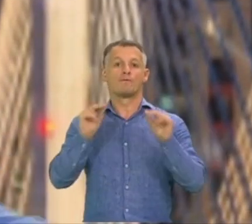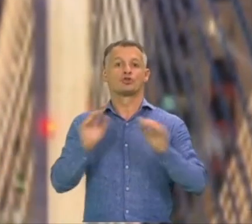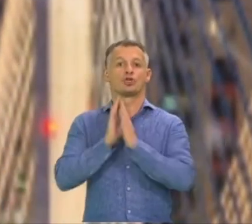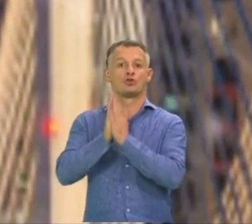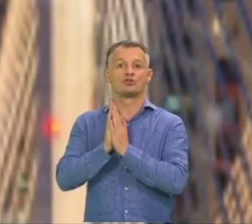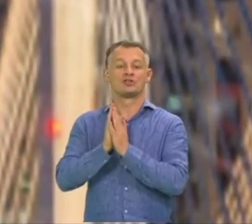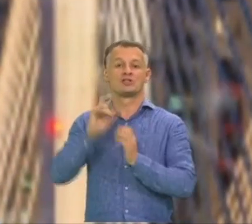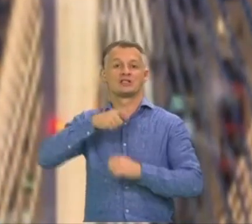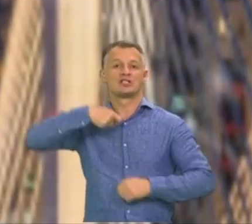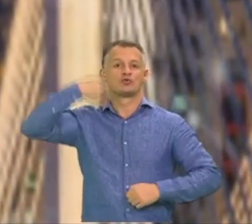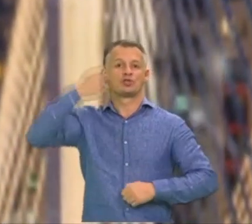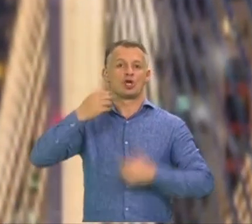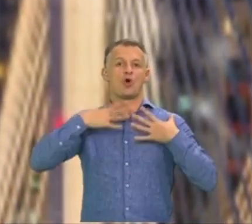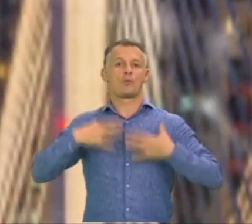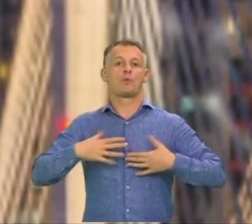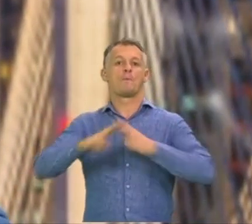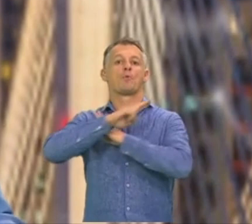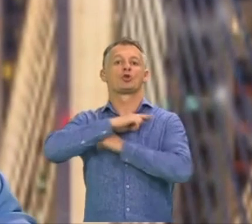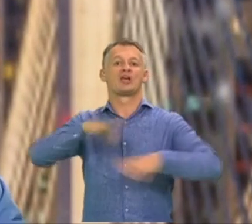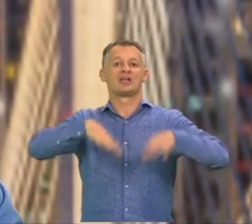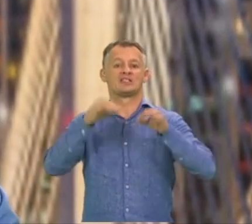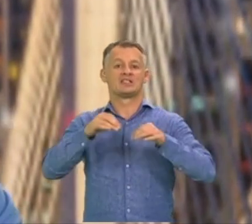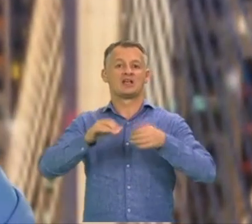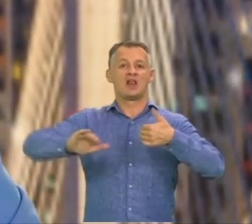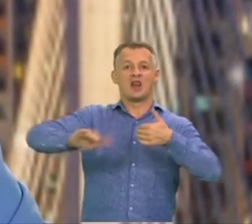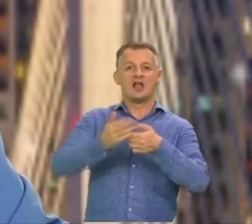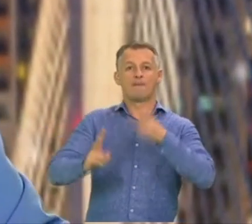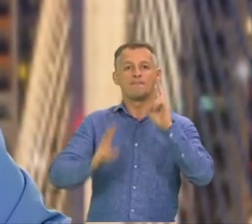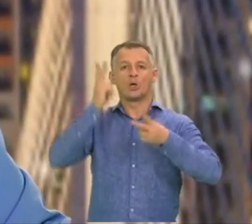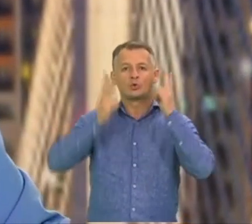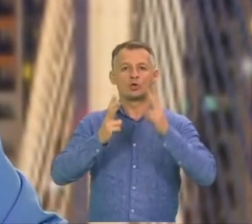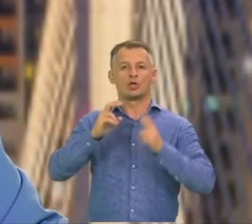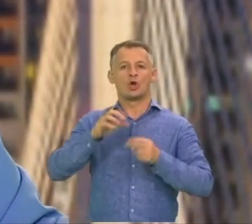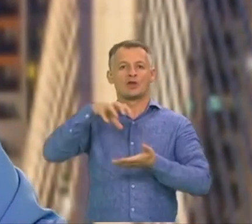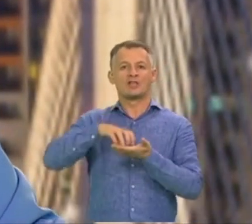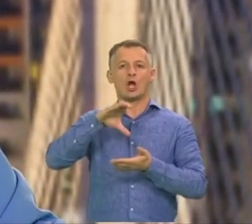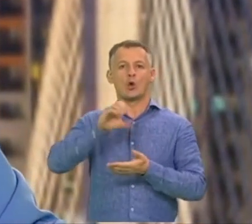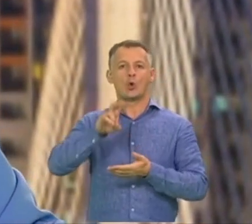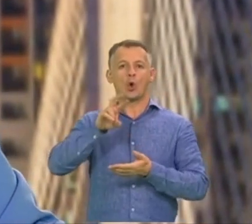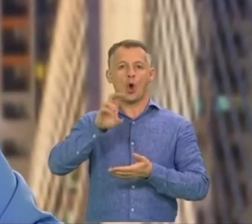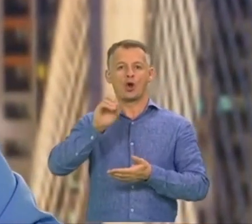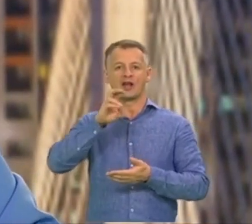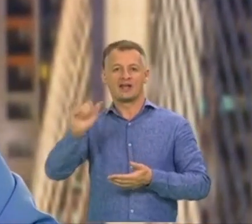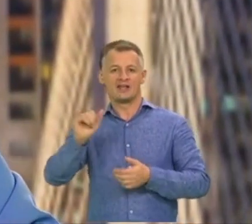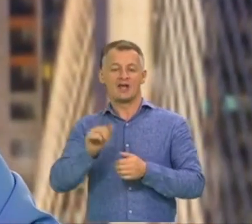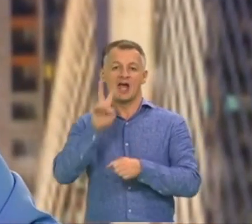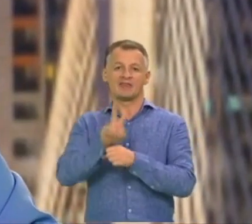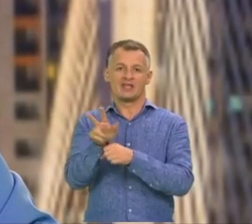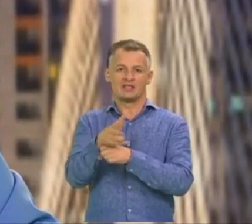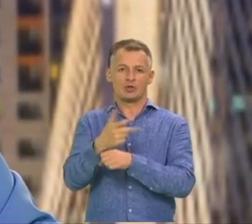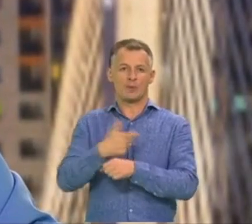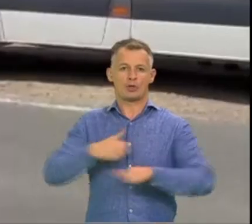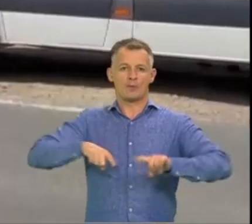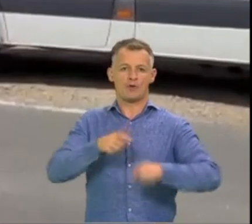pus capăt zilelor, iar trupul i-a fost găsit astăzi la marginea unei păduri din localitatea Cucorăni. Avertizăm că urmează informații care vă pot